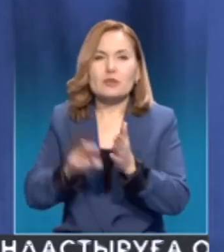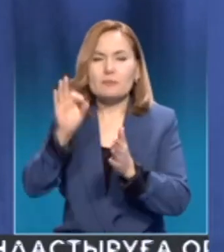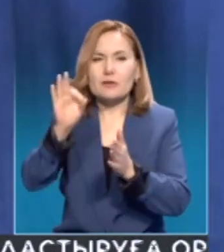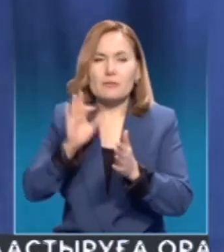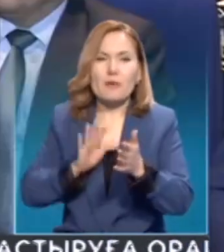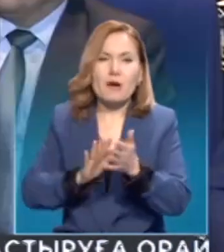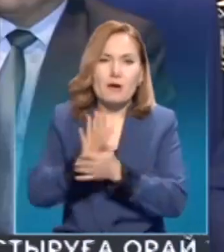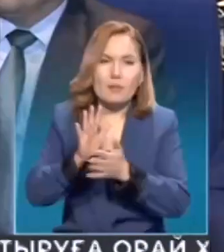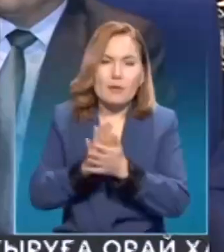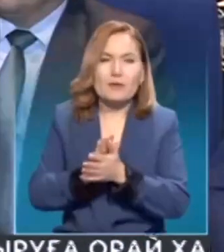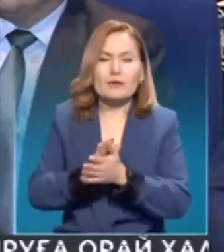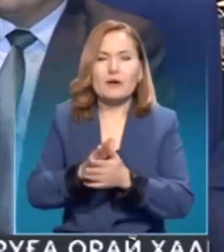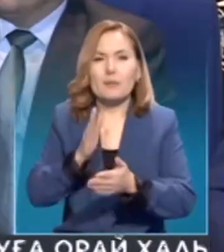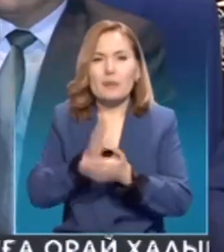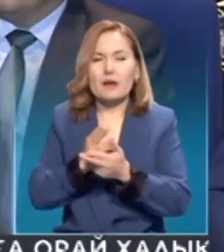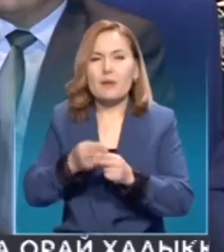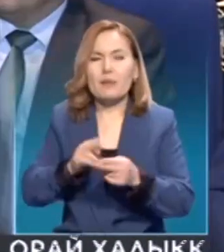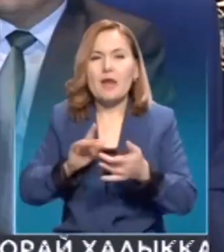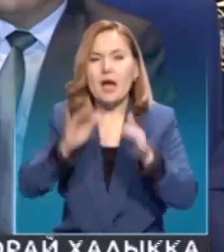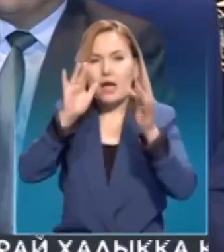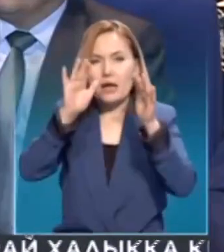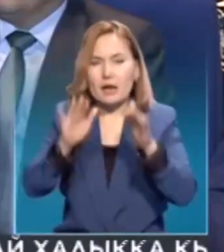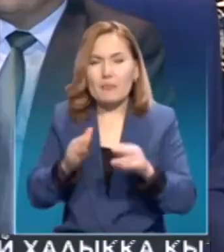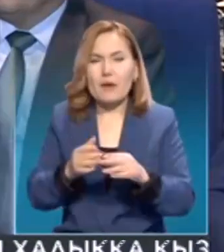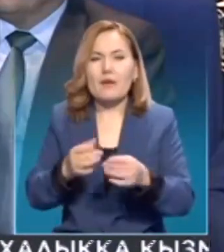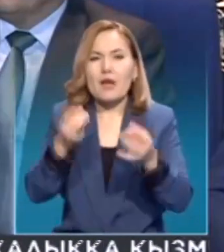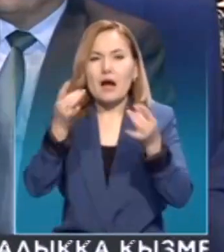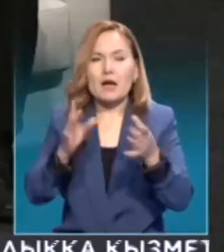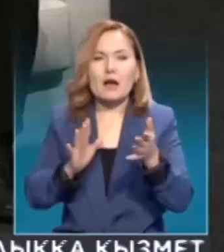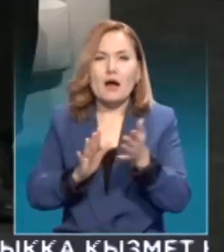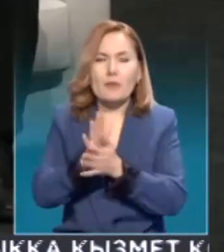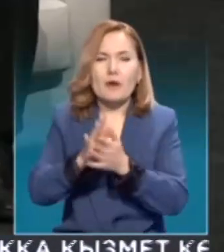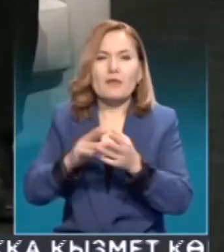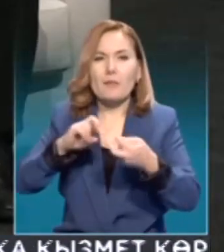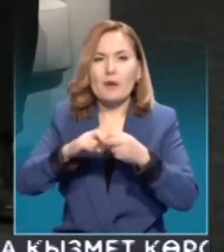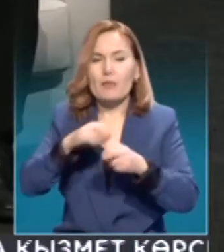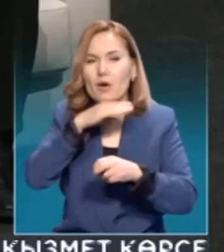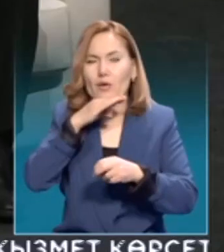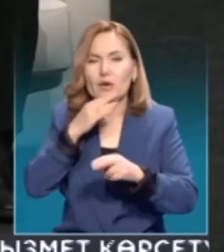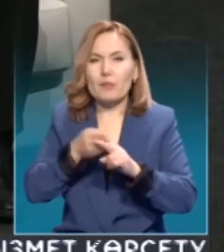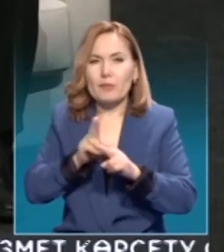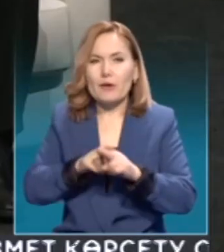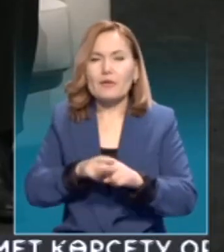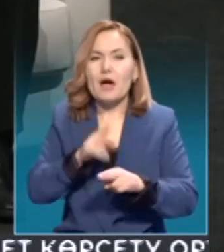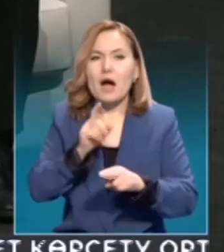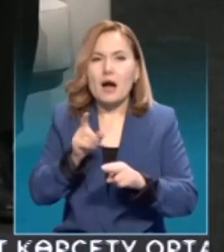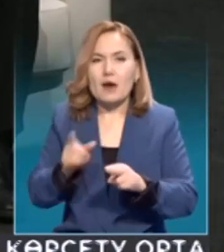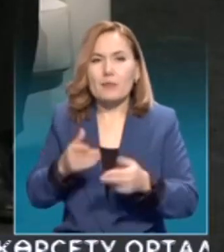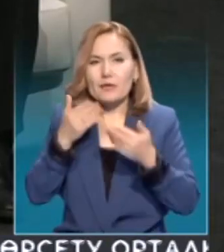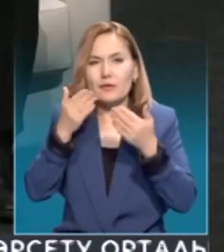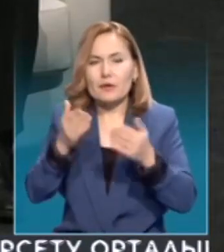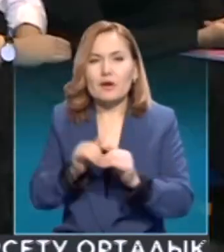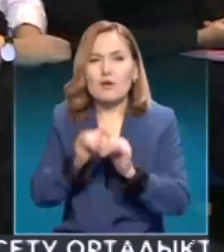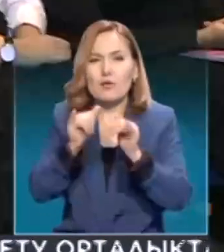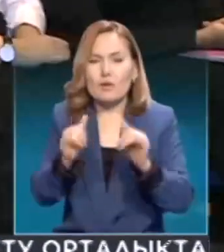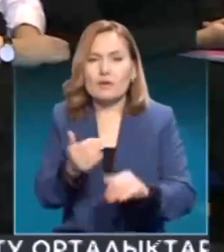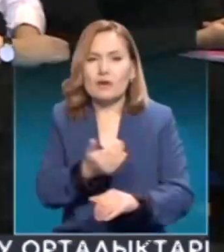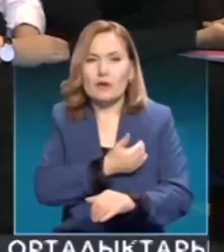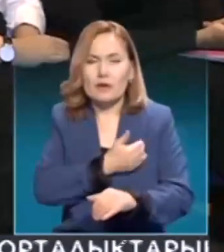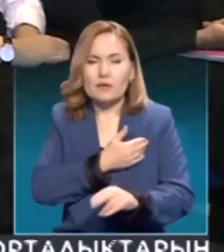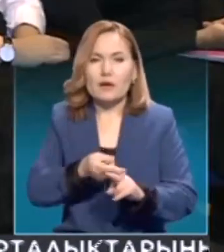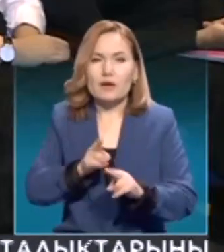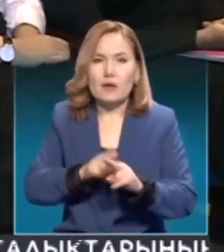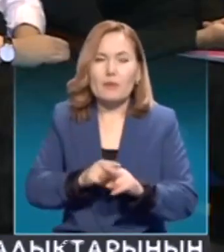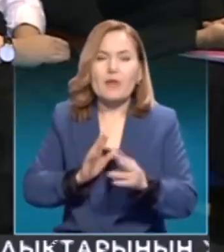мен басылымдар. Электронды ақпарат заманда қарапайым газеттің проблемасы жетіп артылады. Оқырмандар саны мен басылым таралымын көбейту,